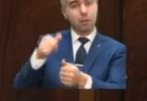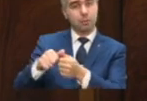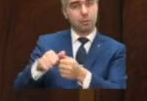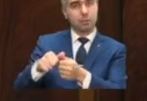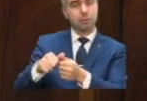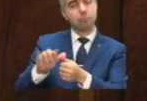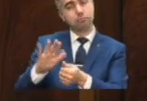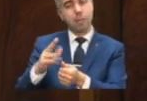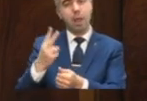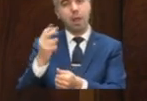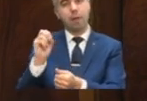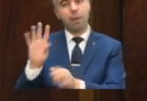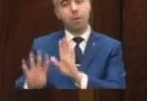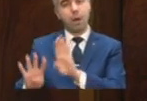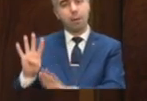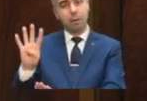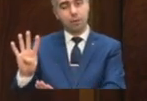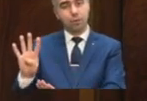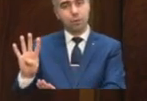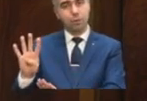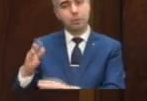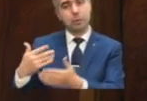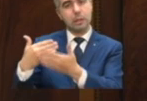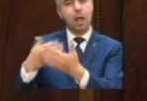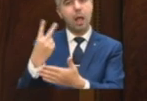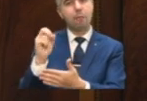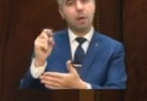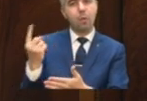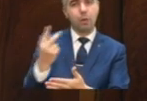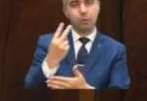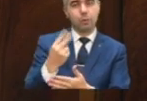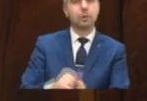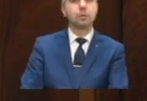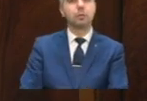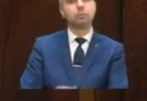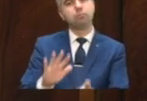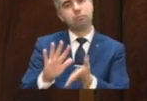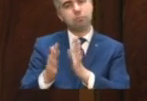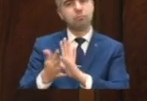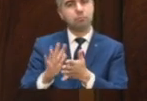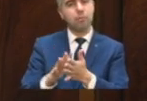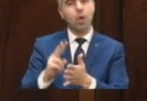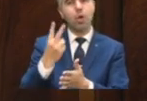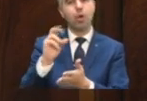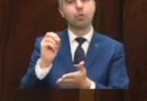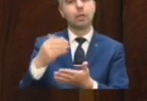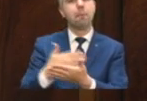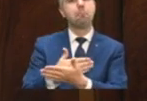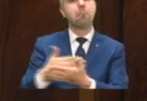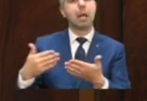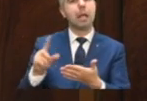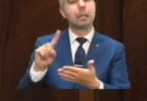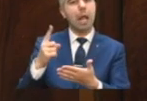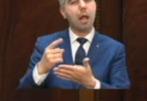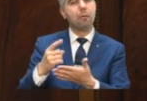بين 2014 و2021 كنا كنقولوا غادي نوصلوا ل 21 مليار ديال الدرهم ديال